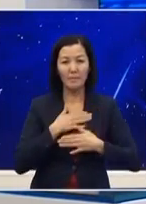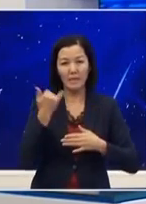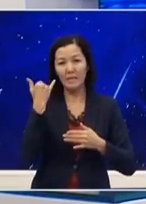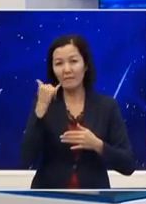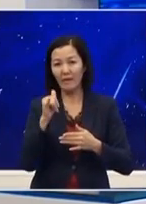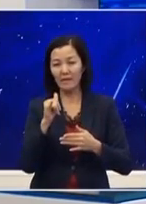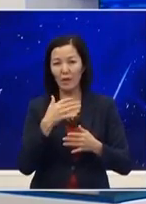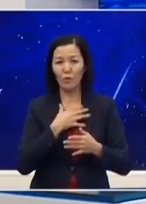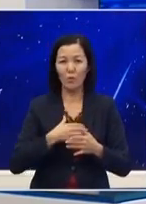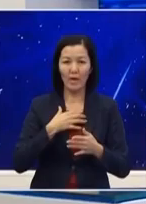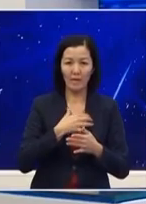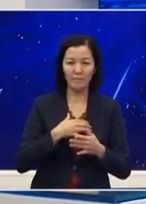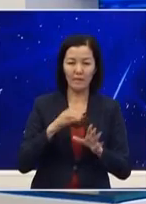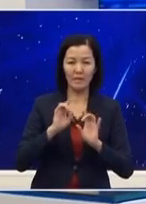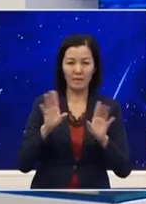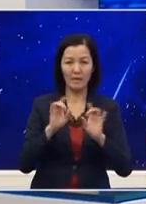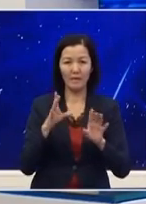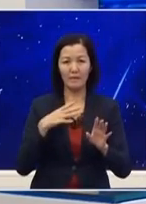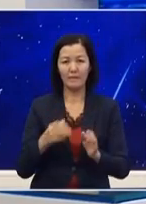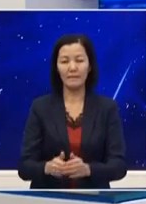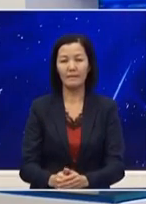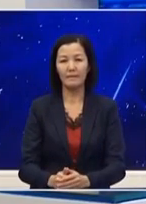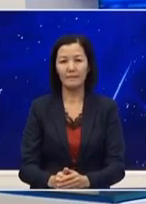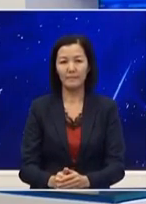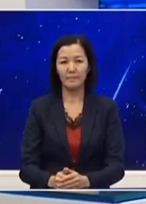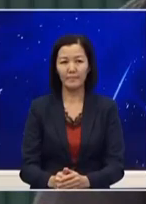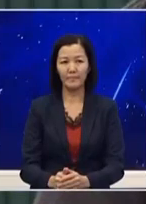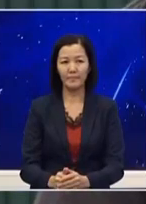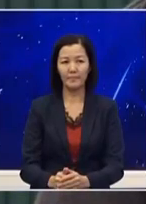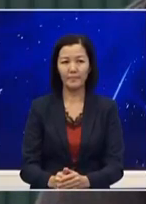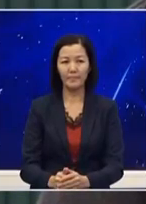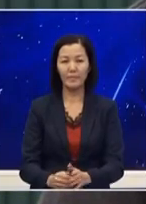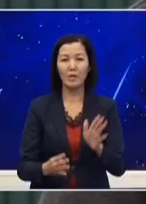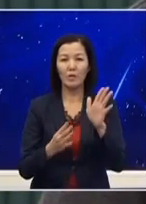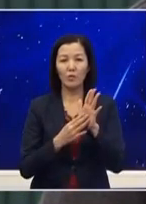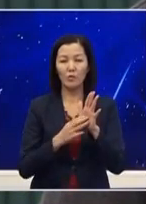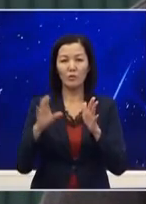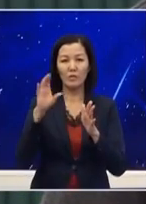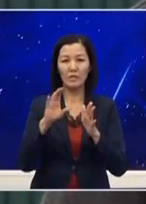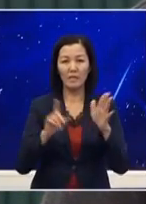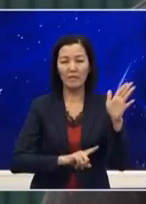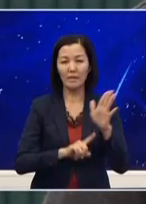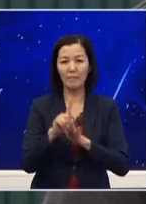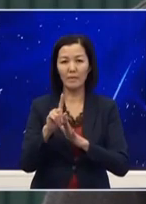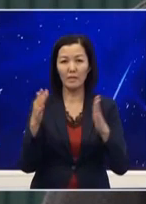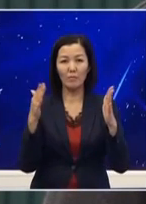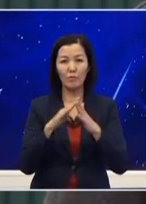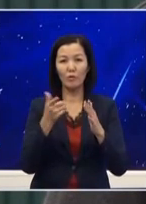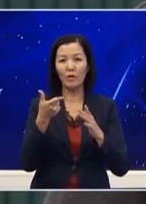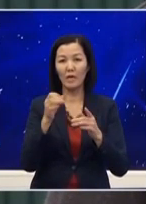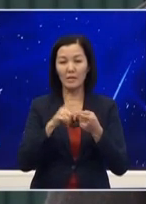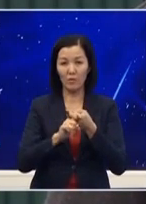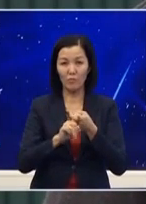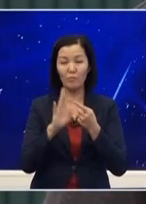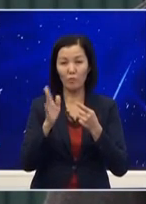хабарласты, уайымдарын биліктегілер естісе дейді. 9 сентябрьден бастап міне үйге газ кіргізем деп жүгіріп